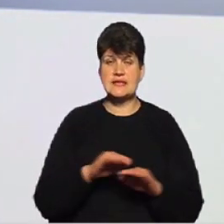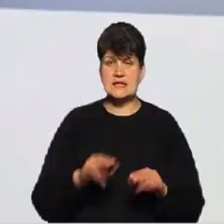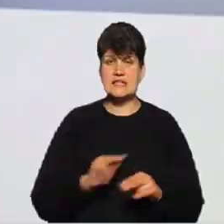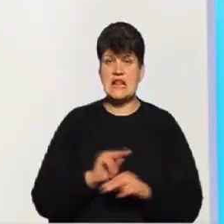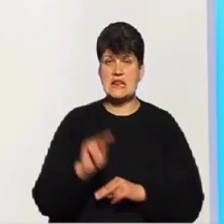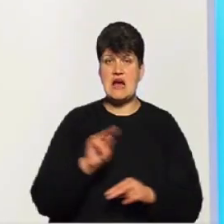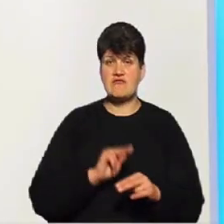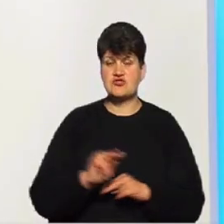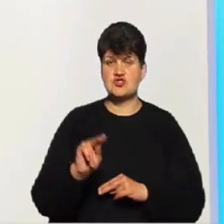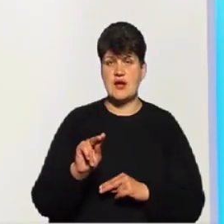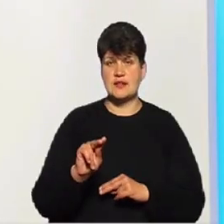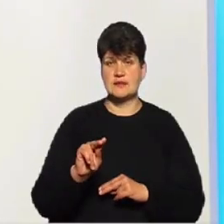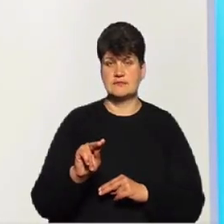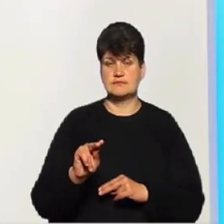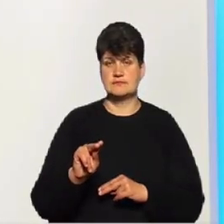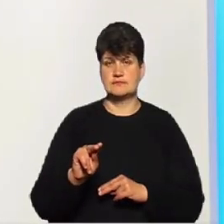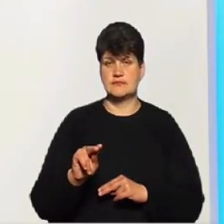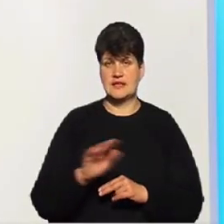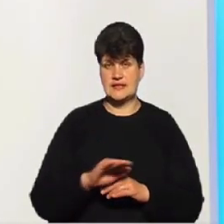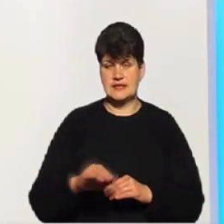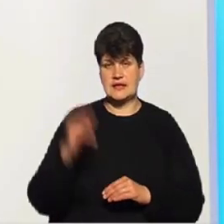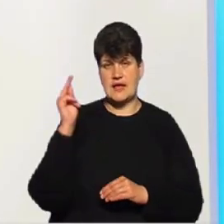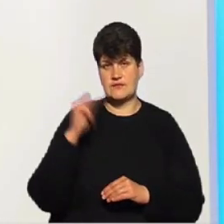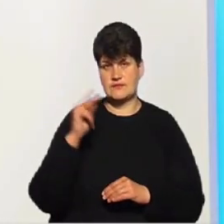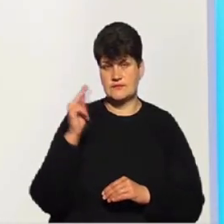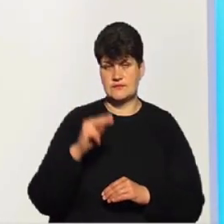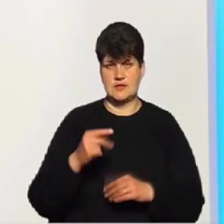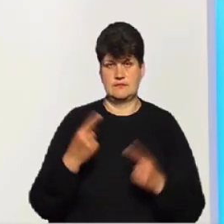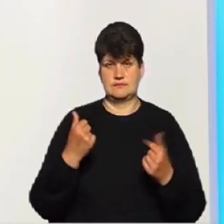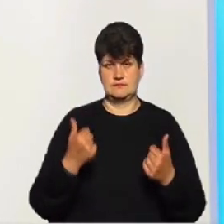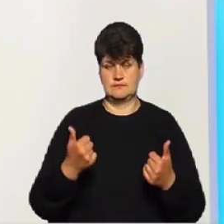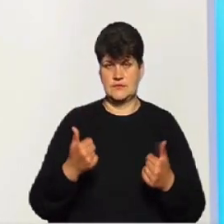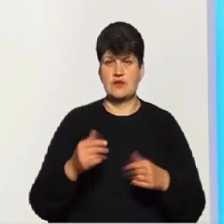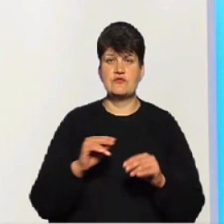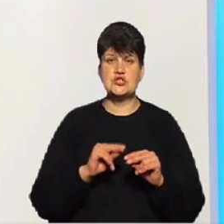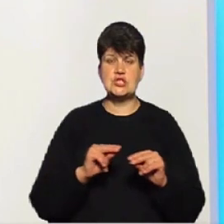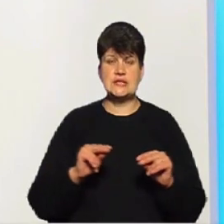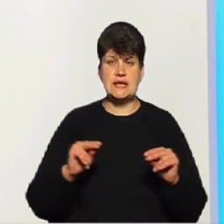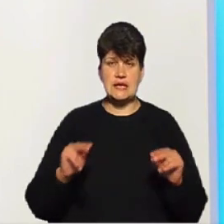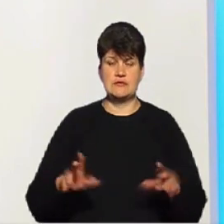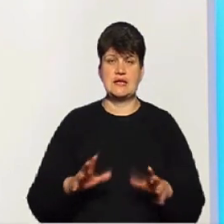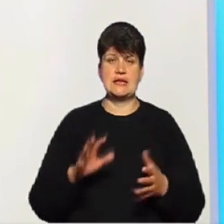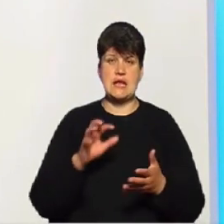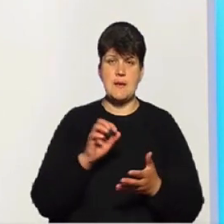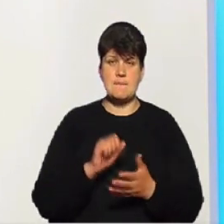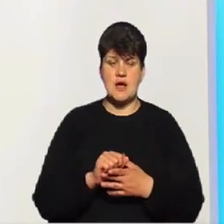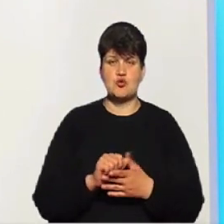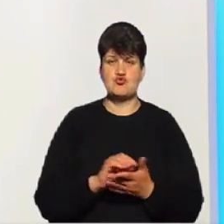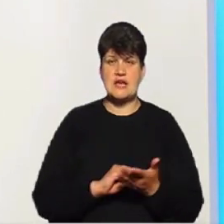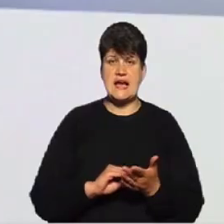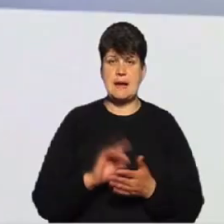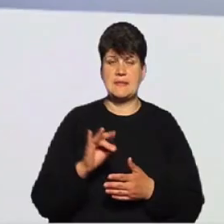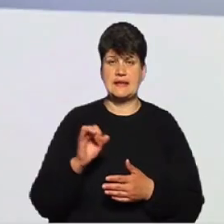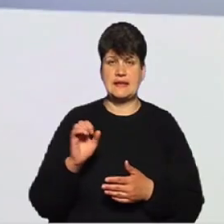навчали висококласні кваліфіковані вчителі. І тому вони наймають репетиторів, бо є, в принципі, брак